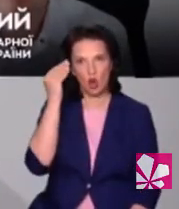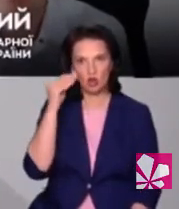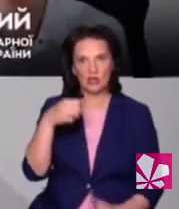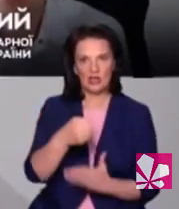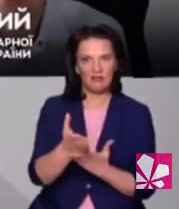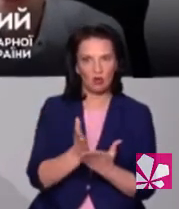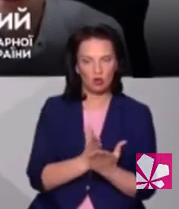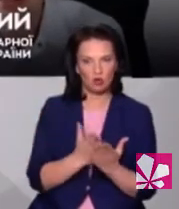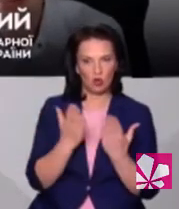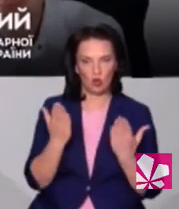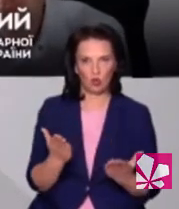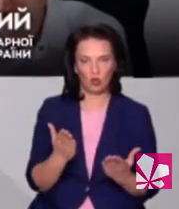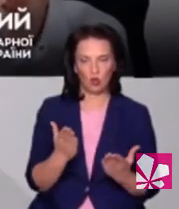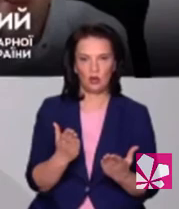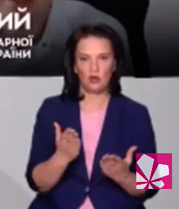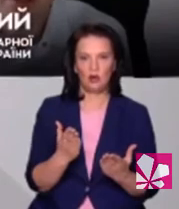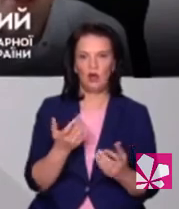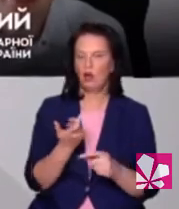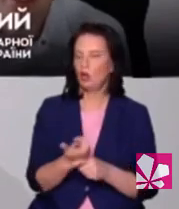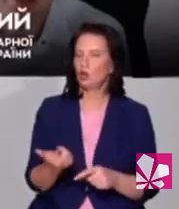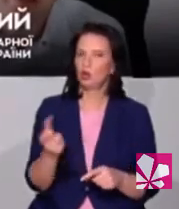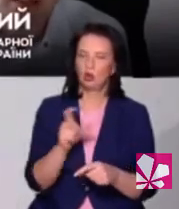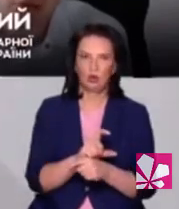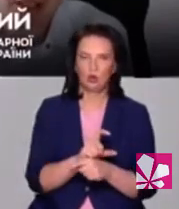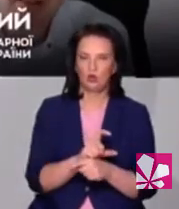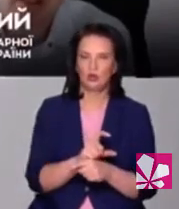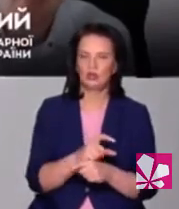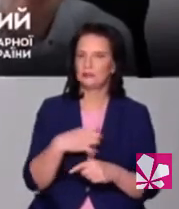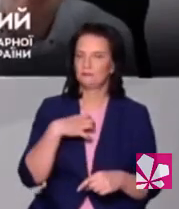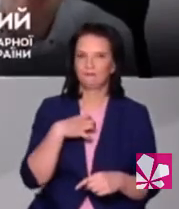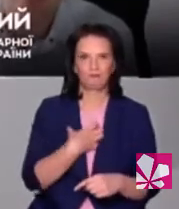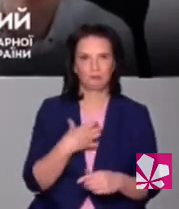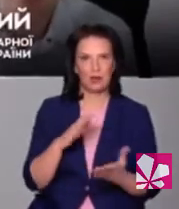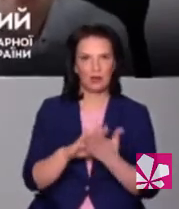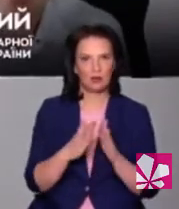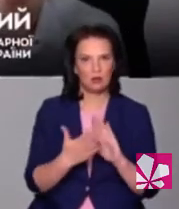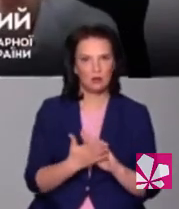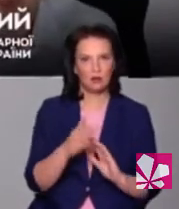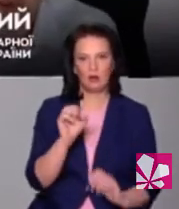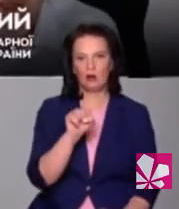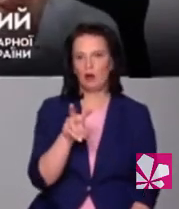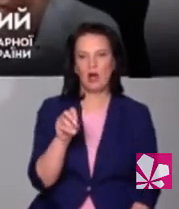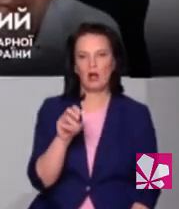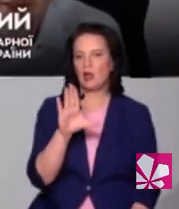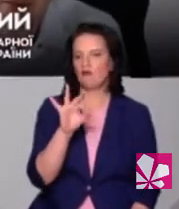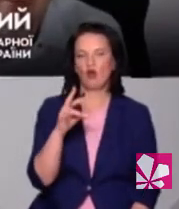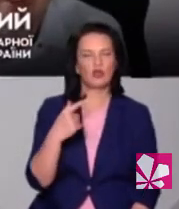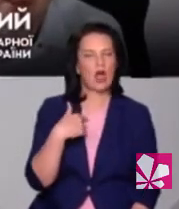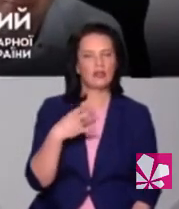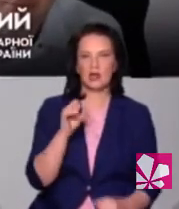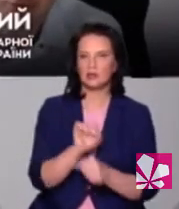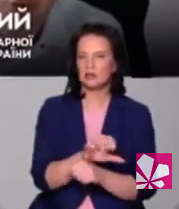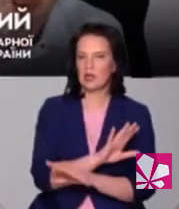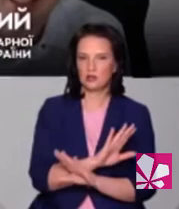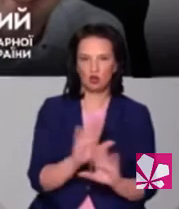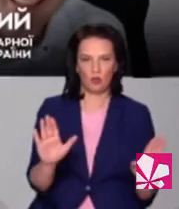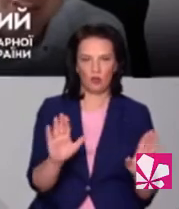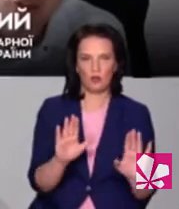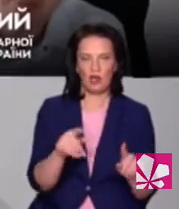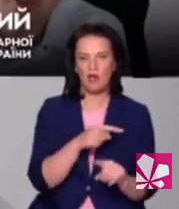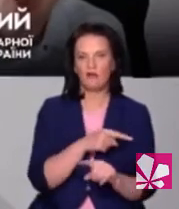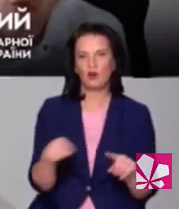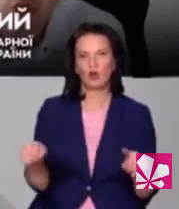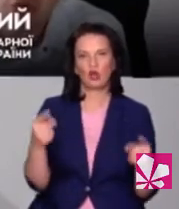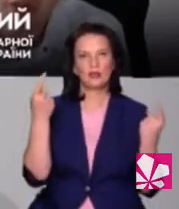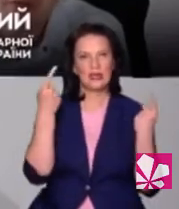порту, це дуже прикра ситуація, але вона нас не зупиняє для продовження